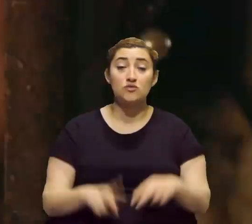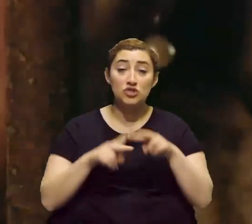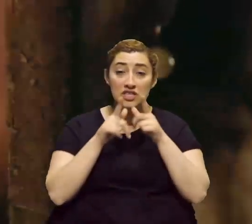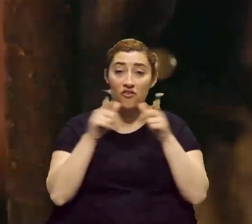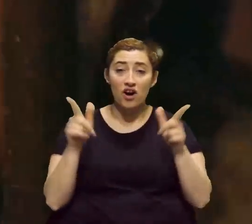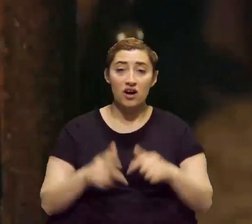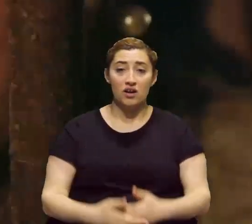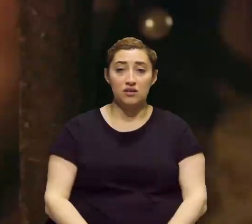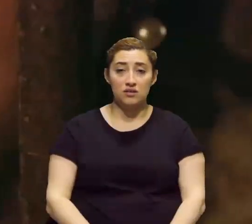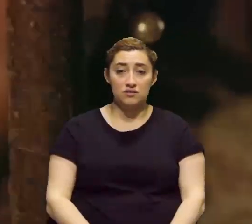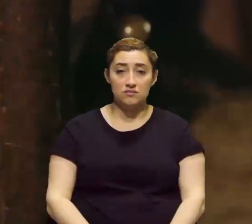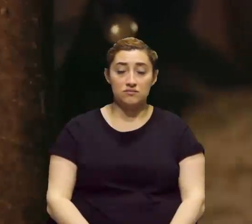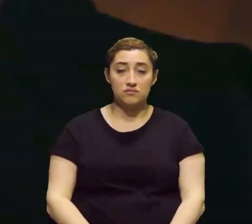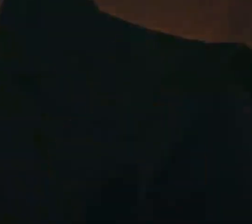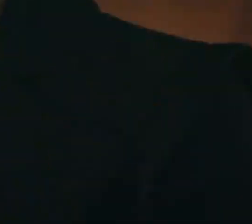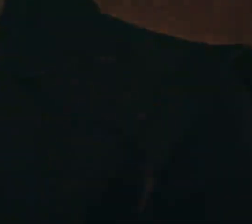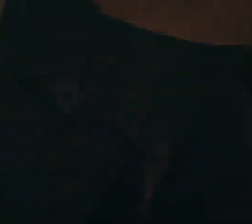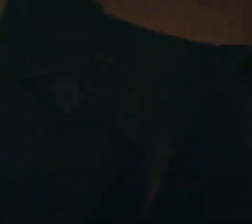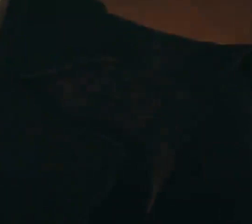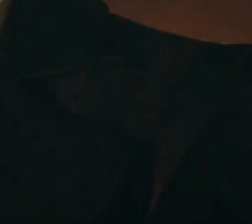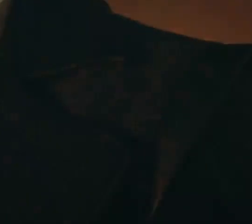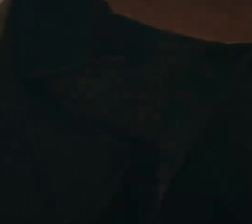Mustafa! Mustafa kulak kesilmiş.